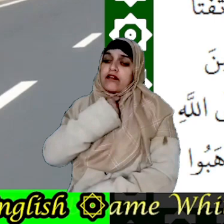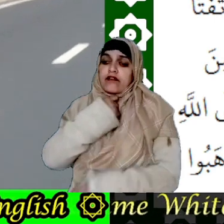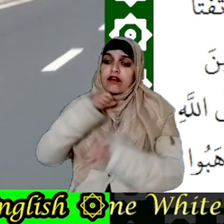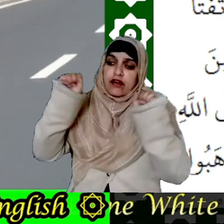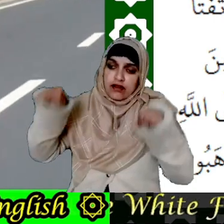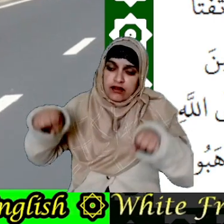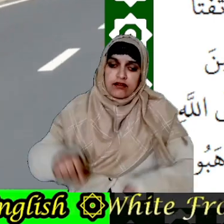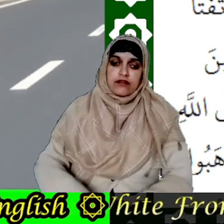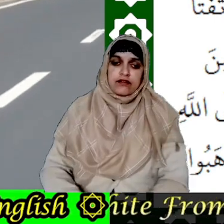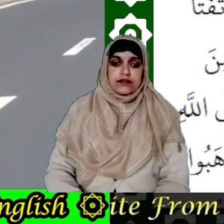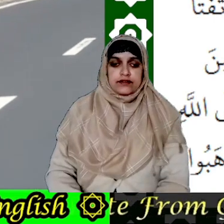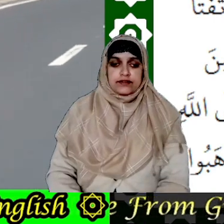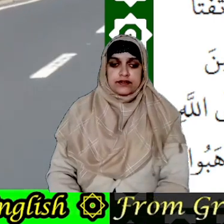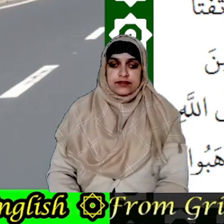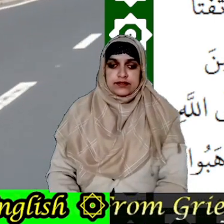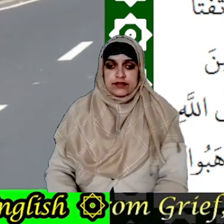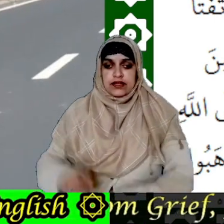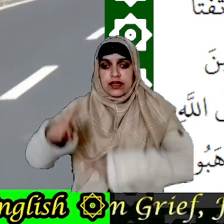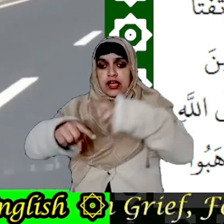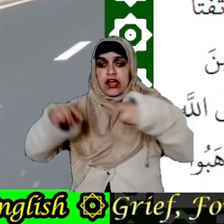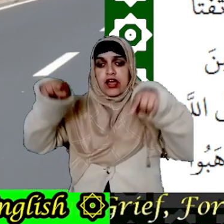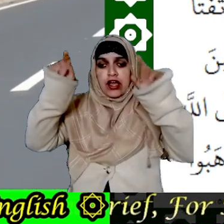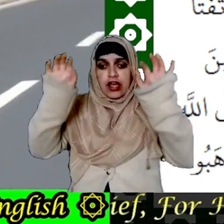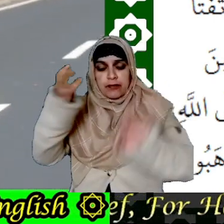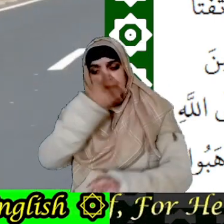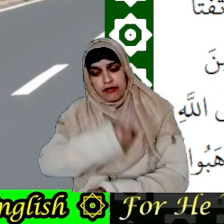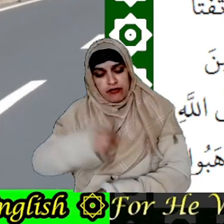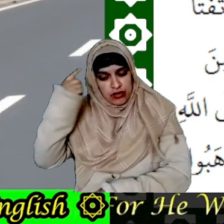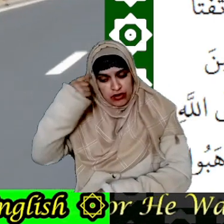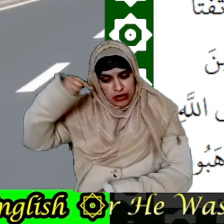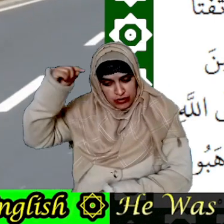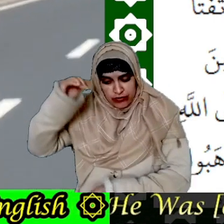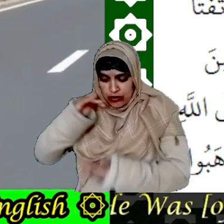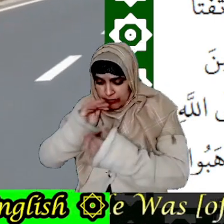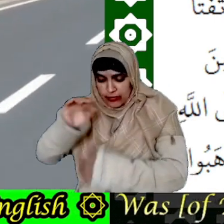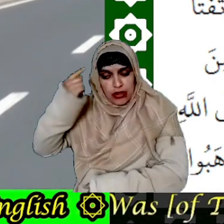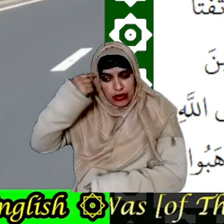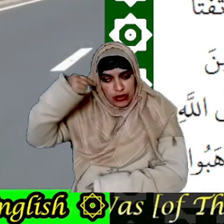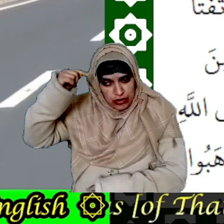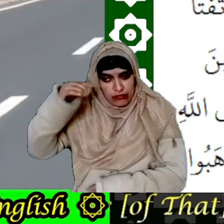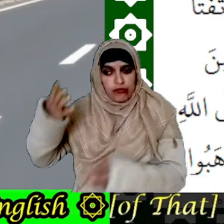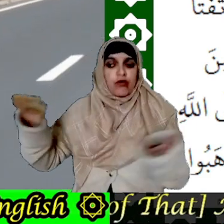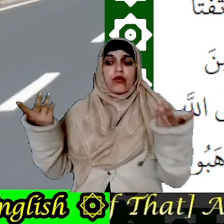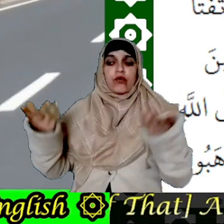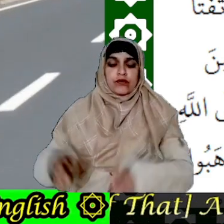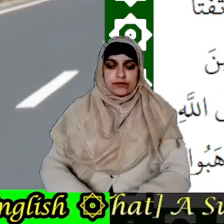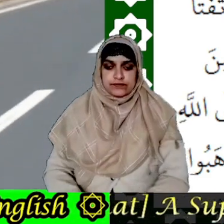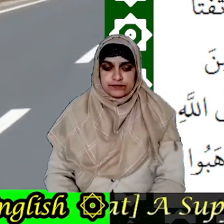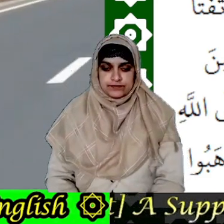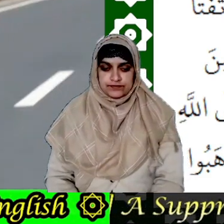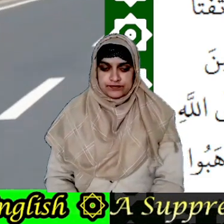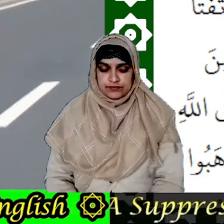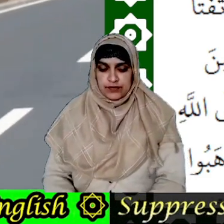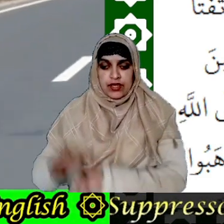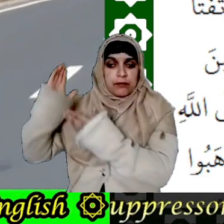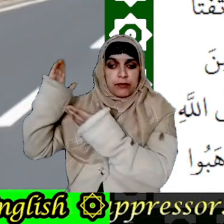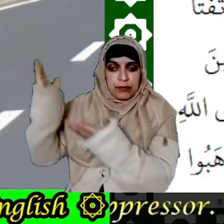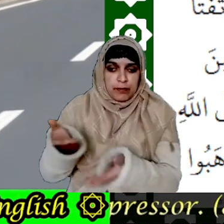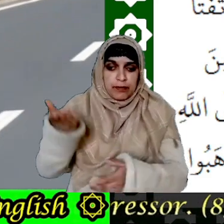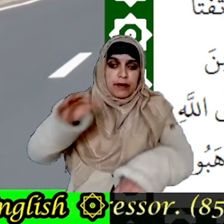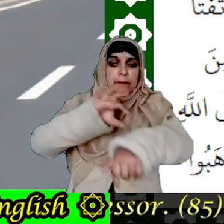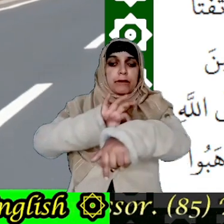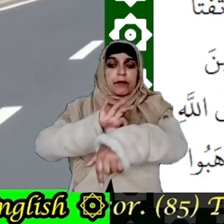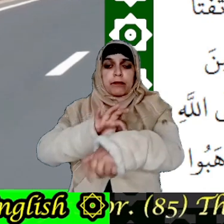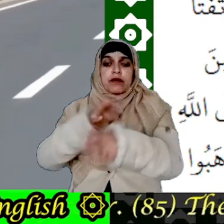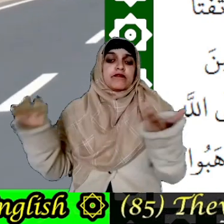هني تفتون ديمتو تذكر يوسف دبتشو ران ديمتو حتى تكون حرضا حمد